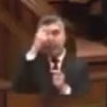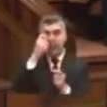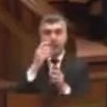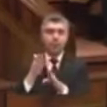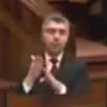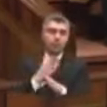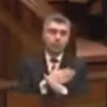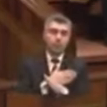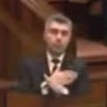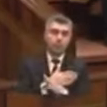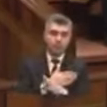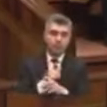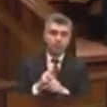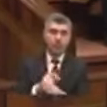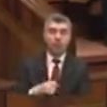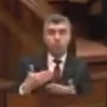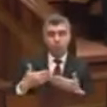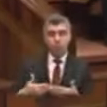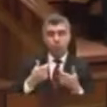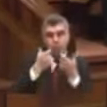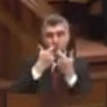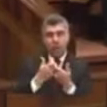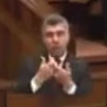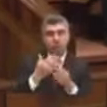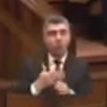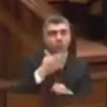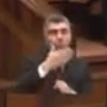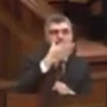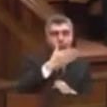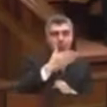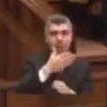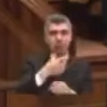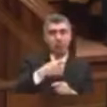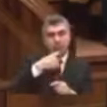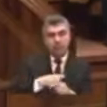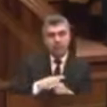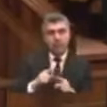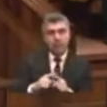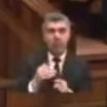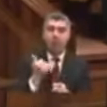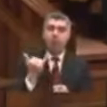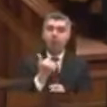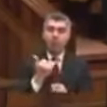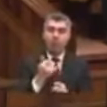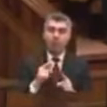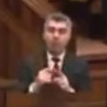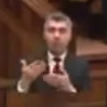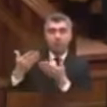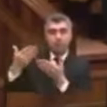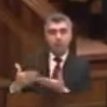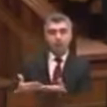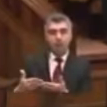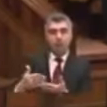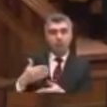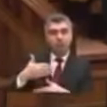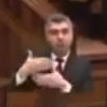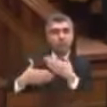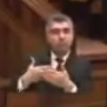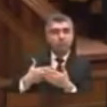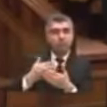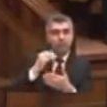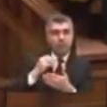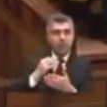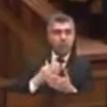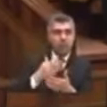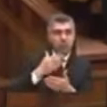اليوم خلينا نشوفوا المستقبل. انا بحكم انتمائي لمغاربه العالم بغيت ننبهكم ان عمليه مرحبا المقبله غادي تكون اكثر